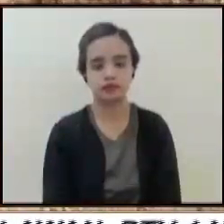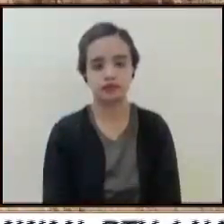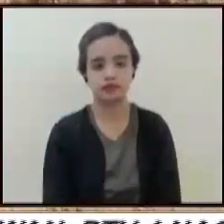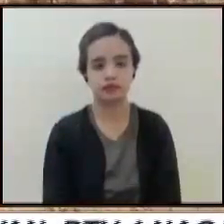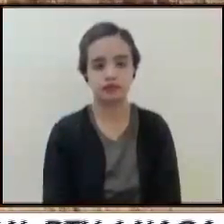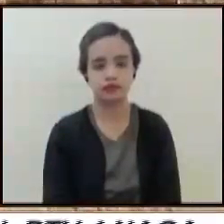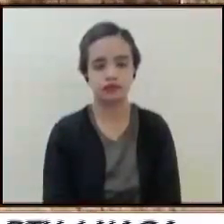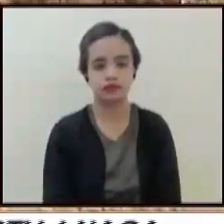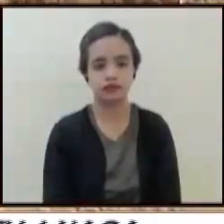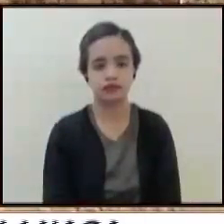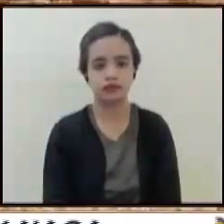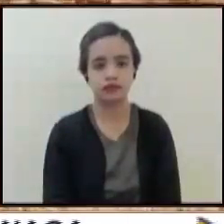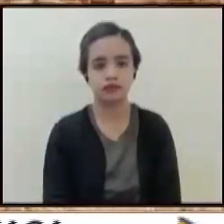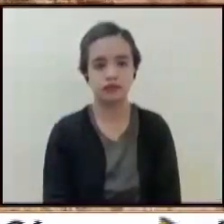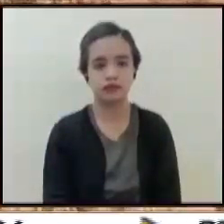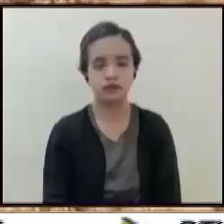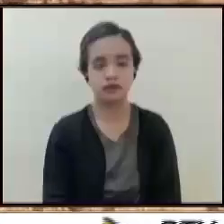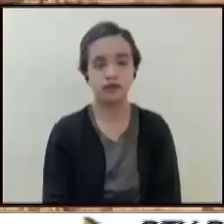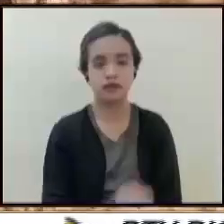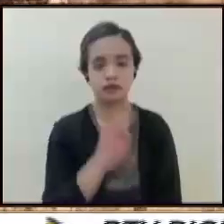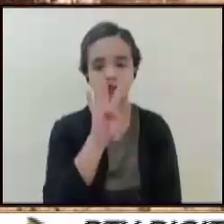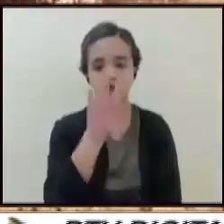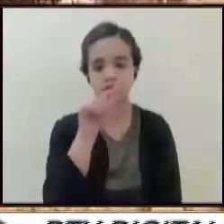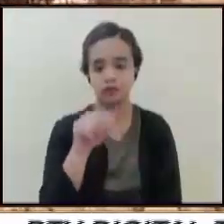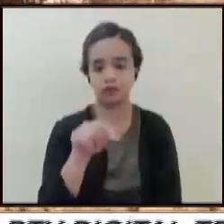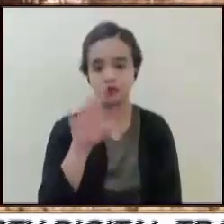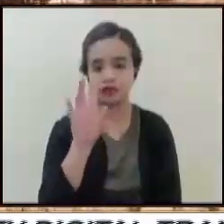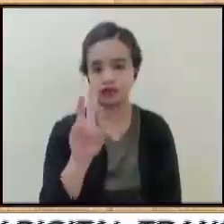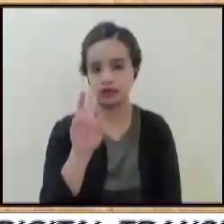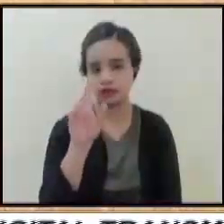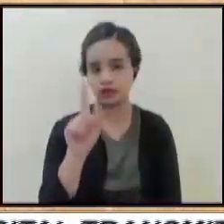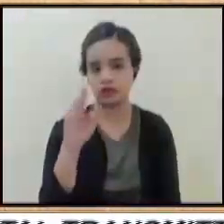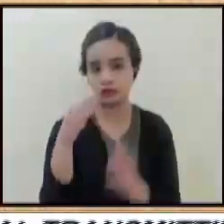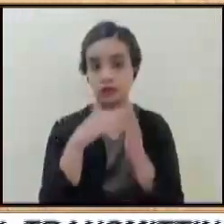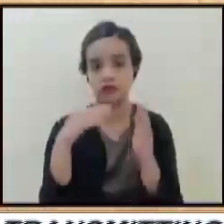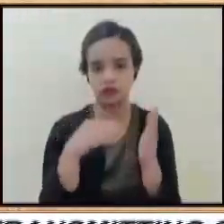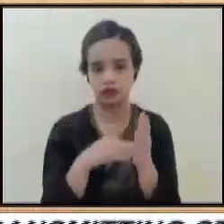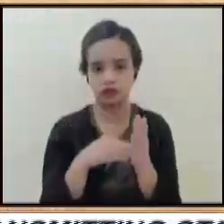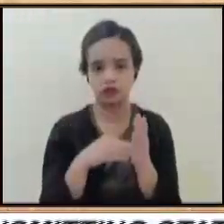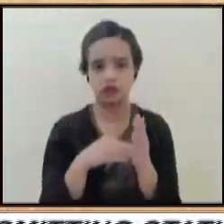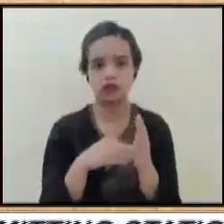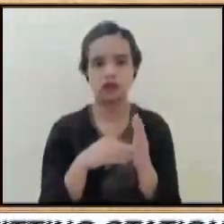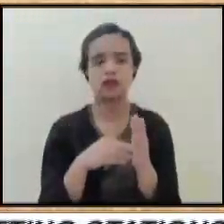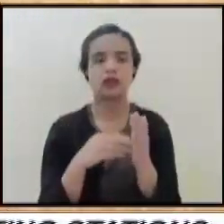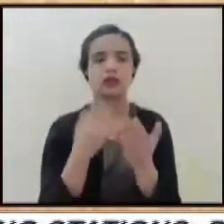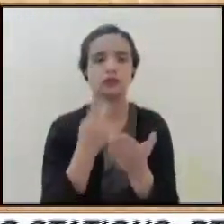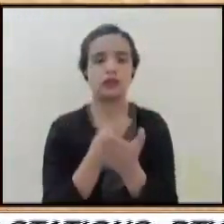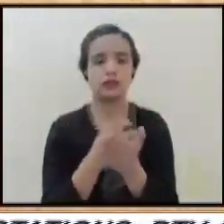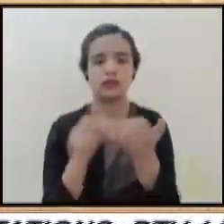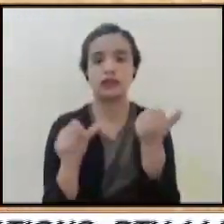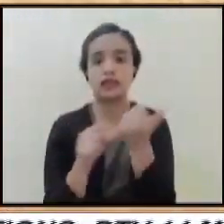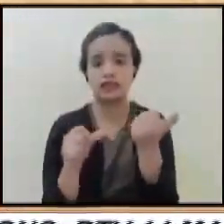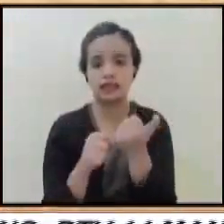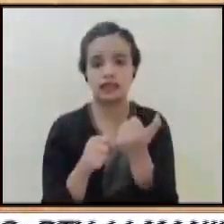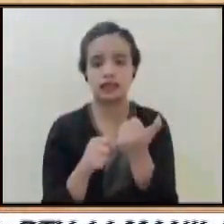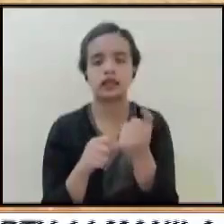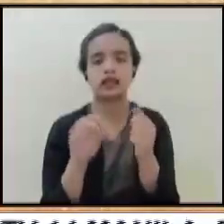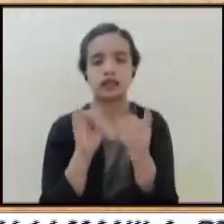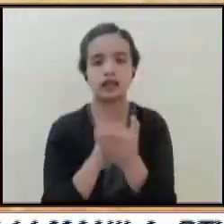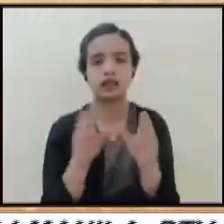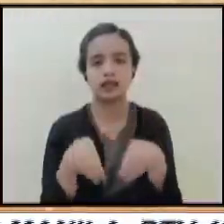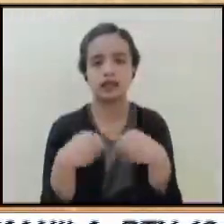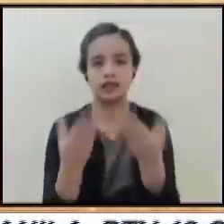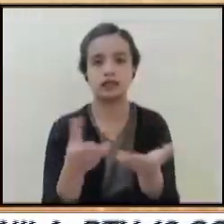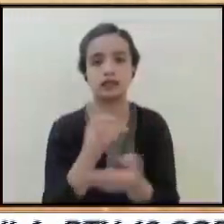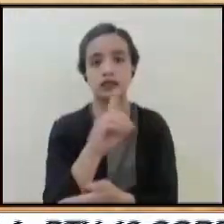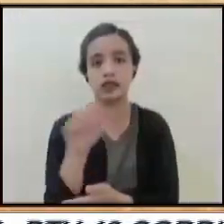Lalo na sa 4.71 billion pesos na halaga ng tulong ang naipamahagi ng Department of Agriculture sa mga naapektuhan ng